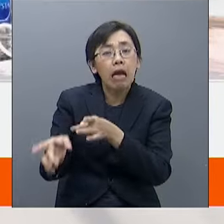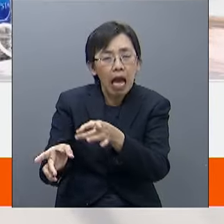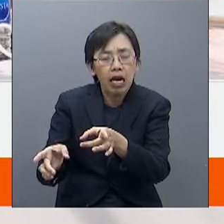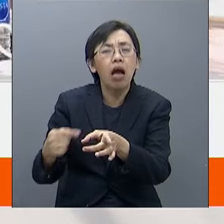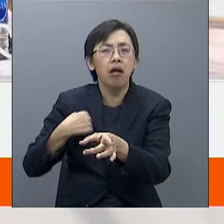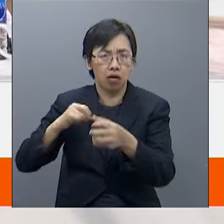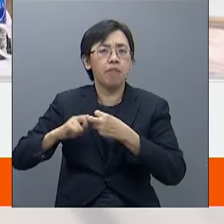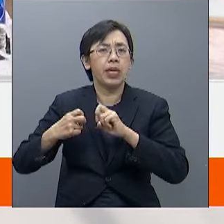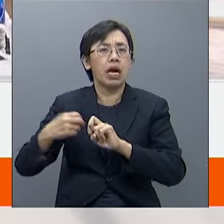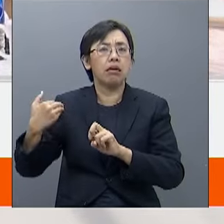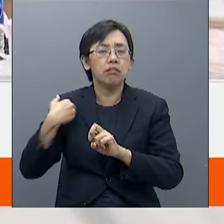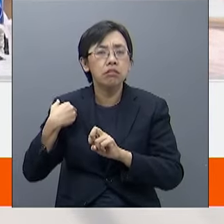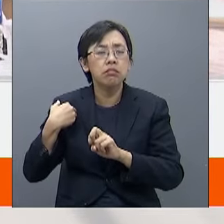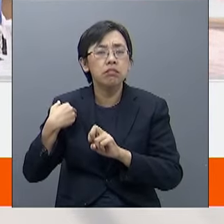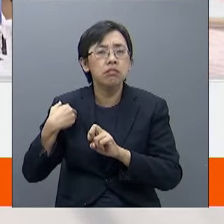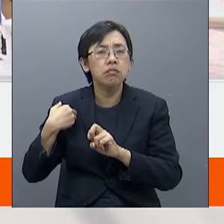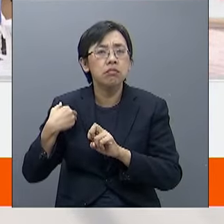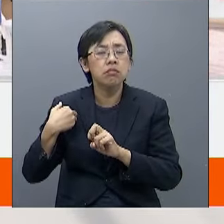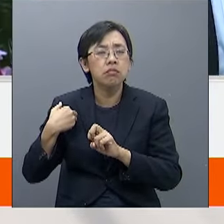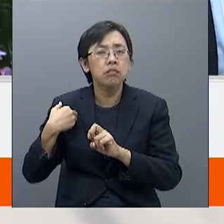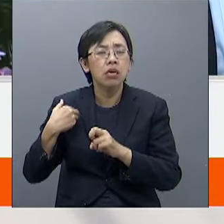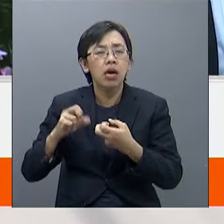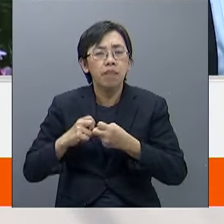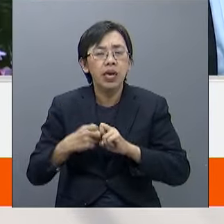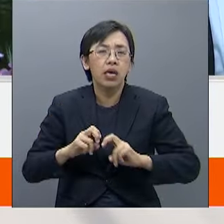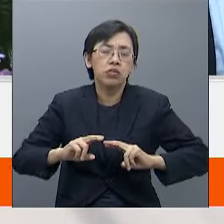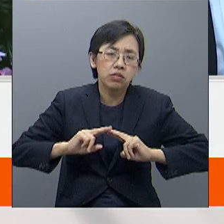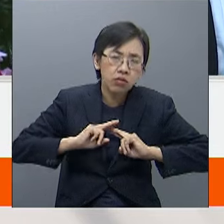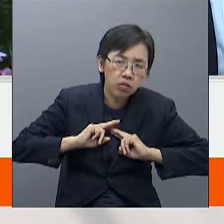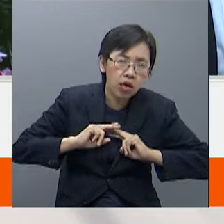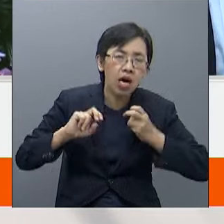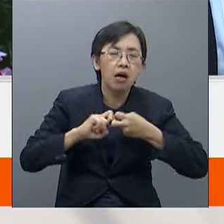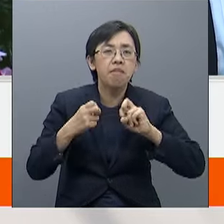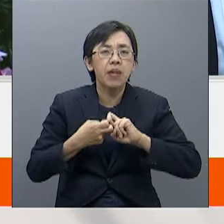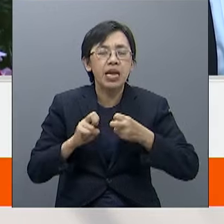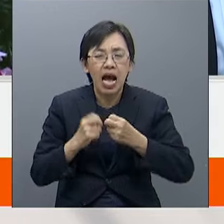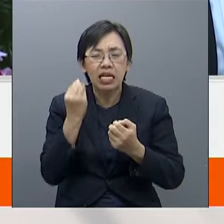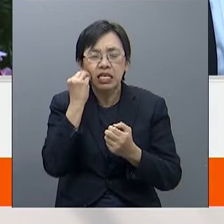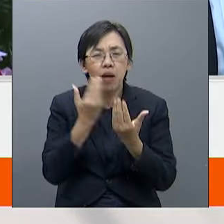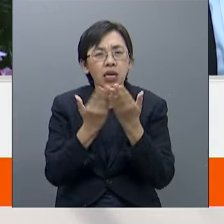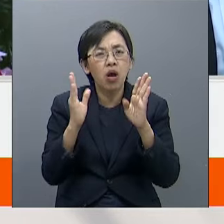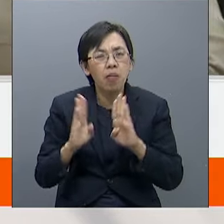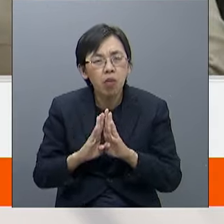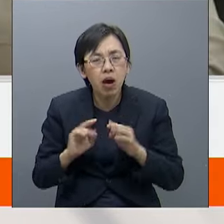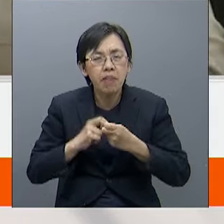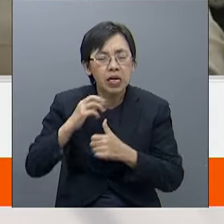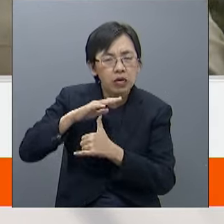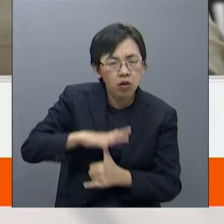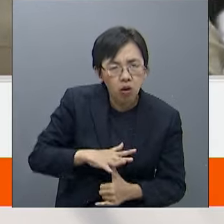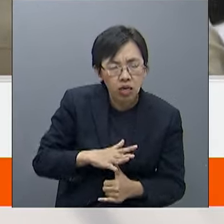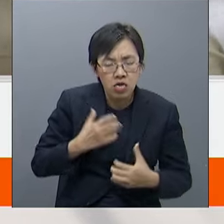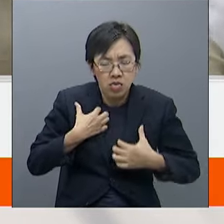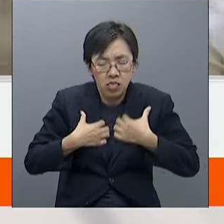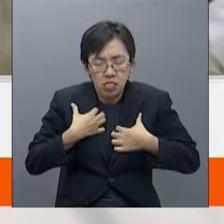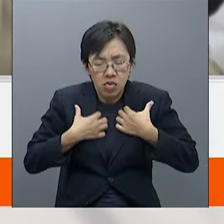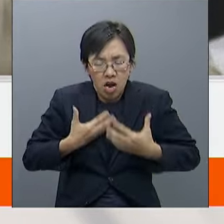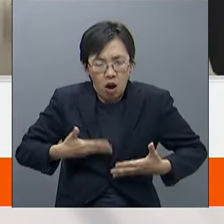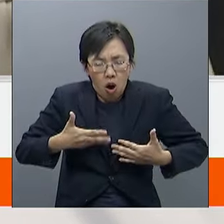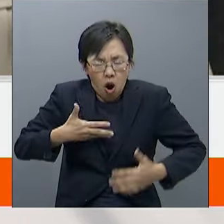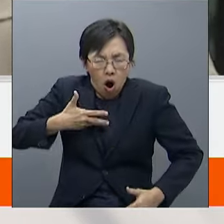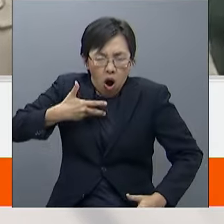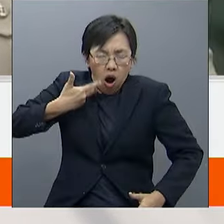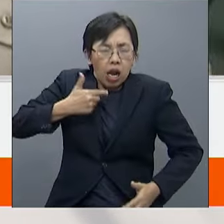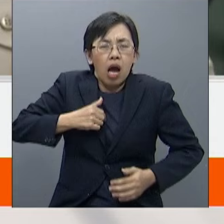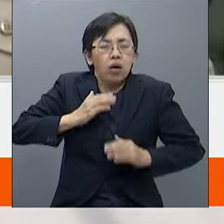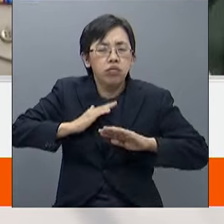เด็กที่เขาก็อาจจะแบบน้องมีปัญหาส่วนตัวมีปัญหาเรื่องความรุนแรงที่บ้าน มีปัญหาเรื่องการควบคุมอารมณ์ตัวเองไม่ได้